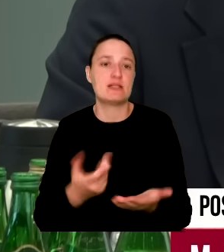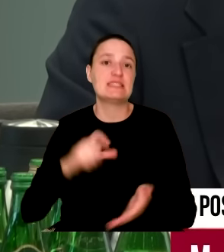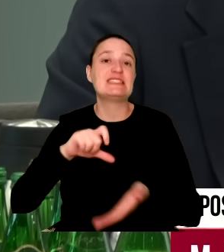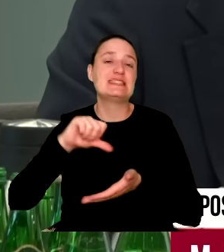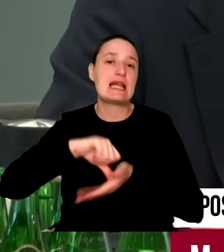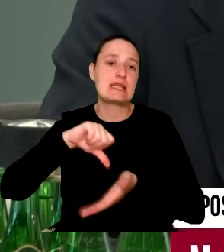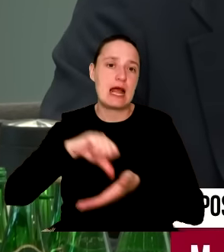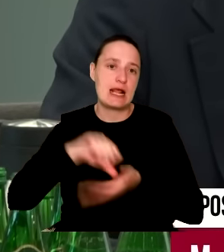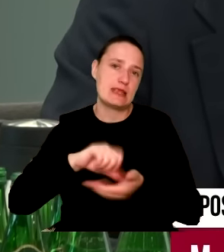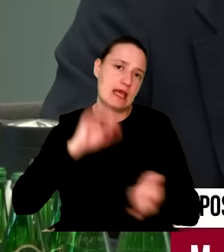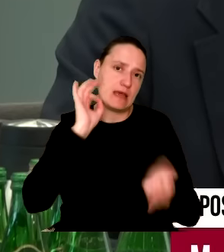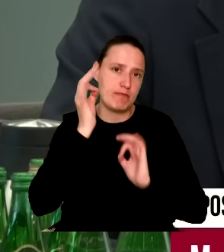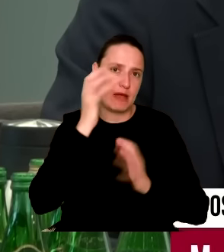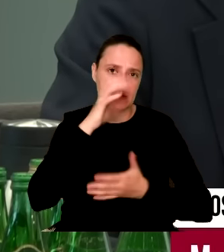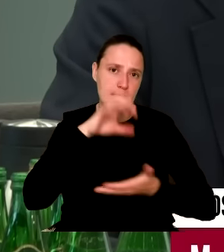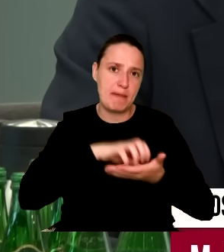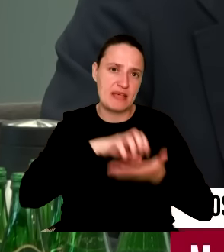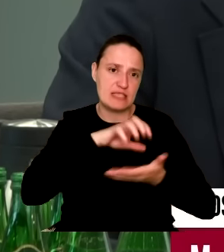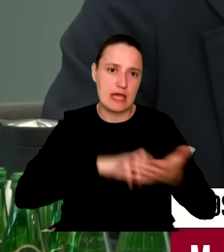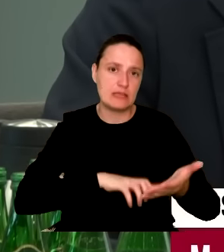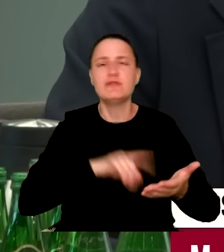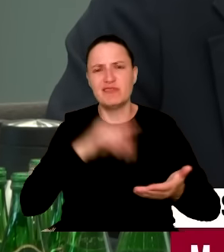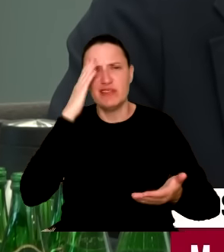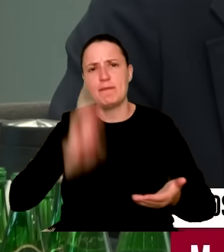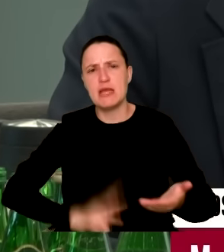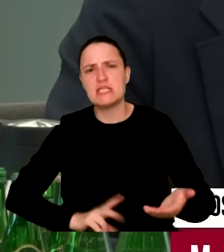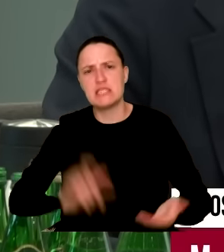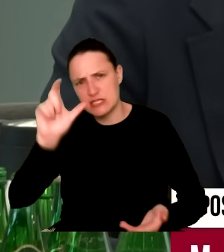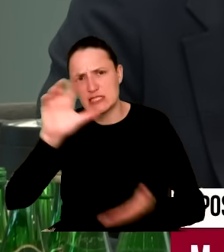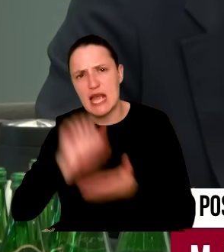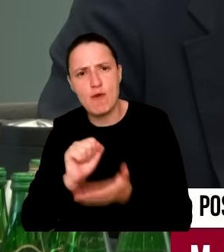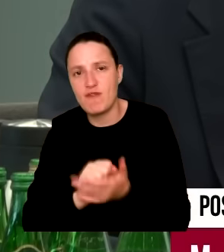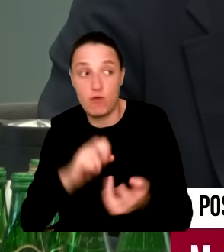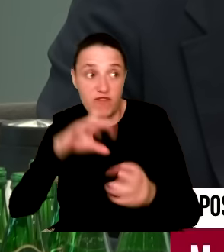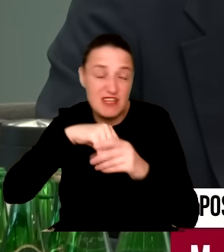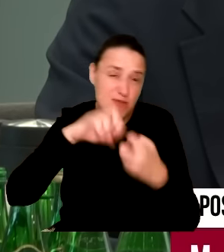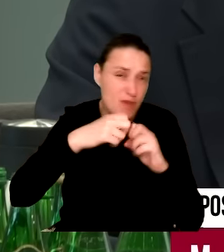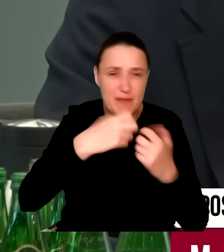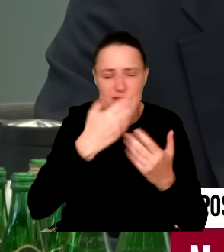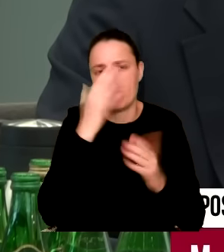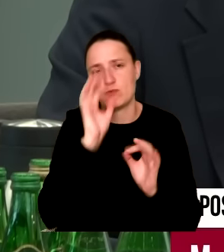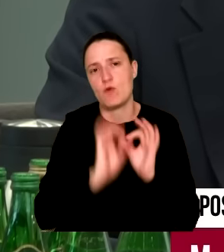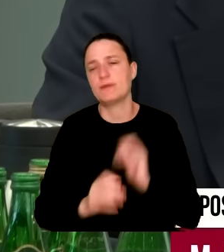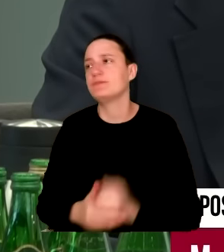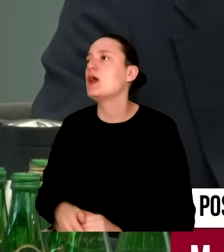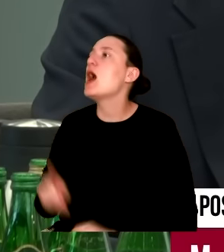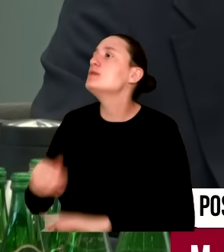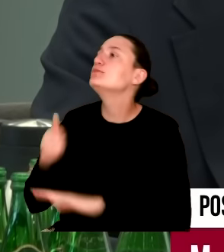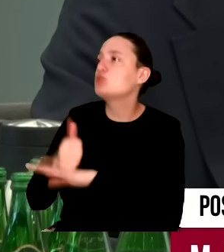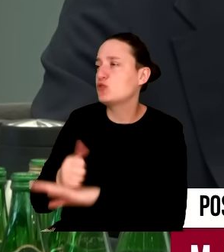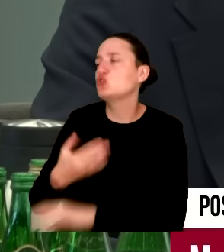o szczegółach tego wiem że minister Cyfryzacji się tym zajmował To ja powiem że pan przewodniczący